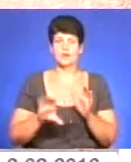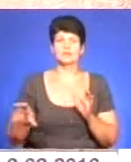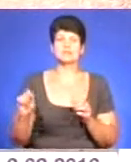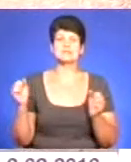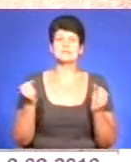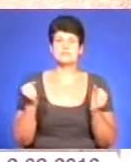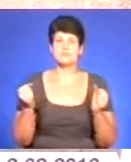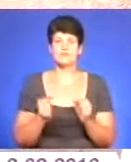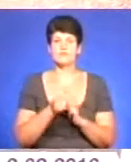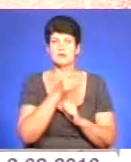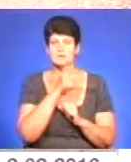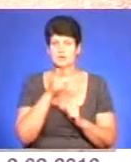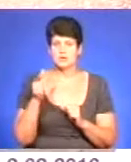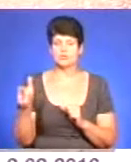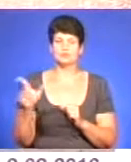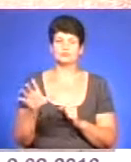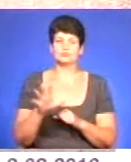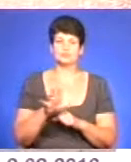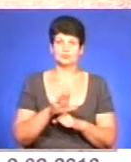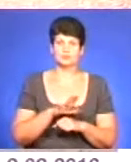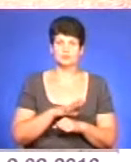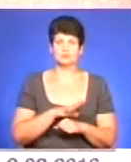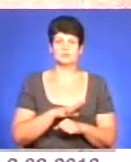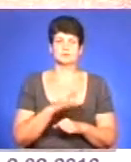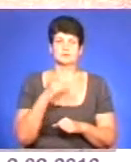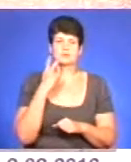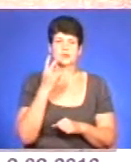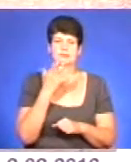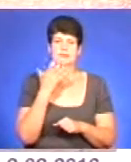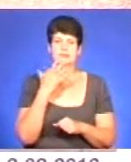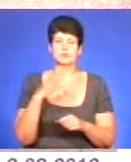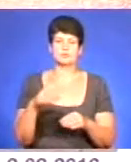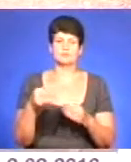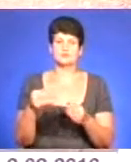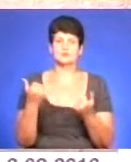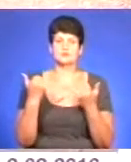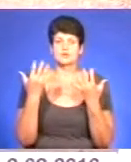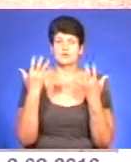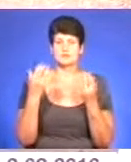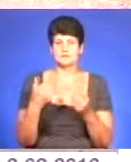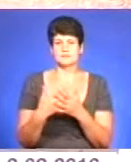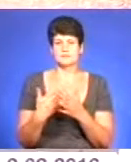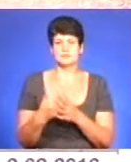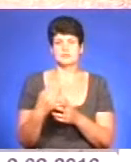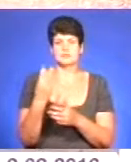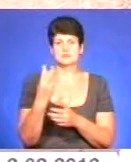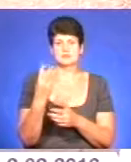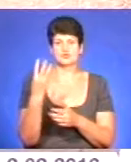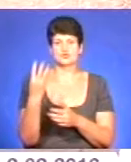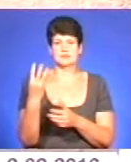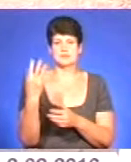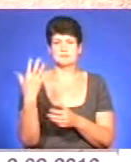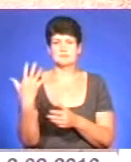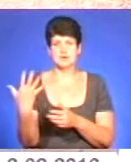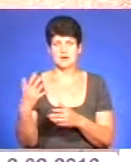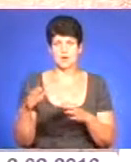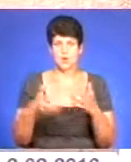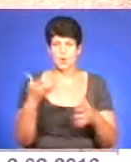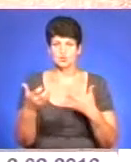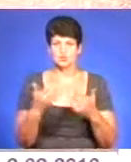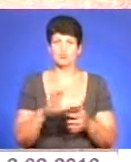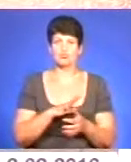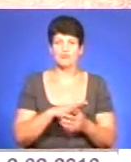період забезпечити безперебійне теплопостачання. На нинішній день нас порядка 3-4-5 розкопок навіть в день буває,